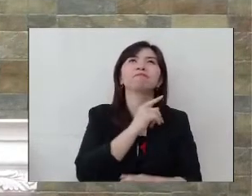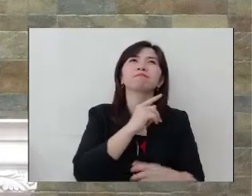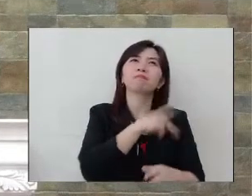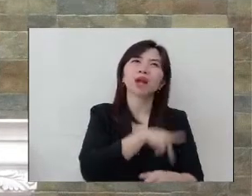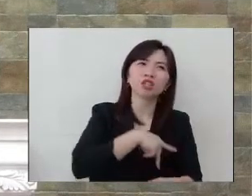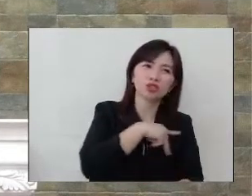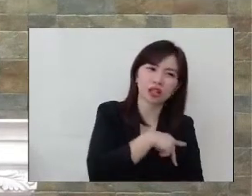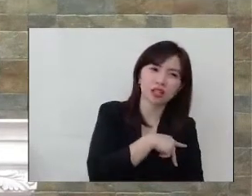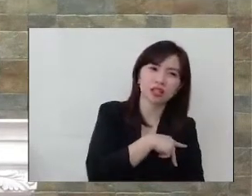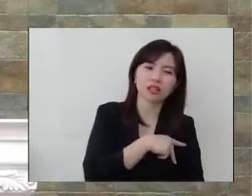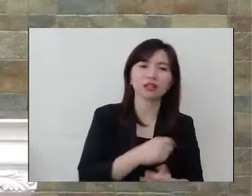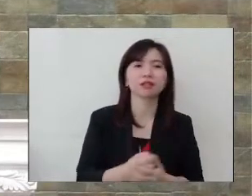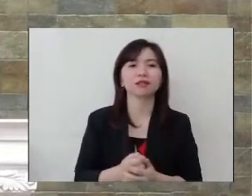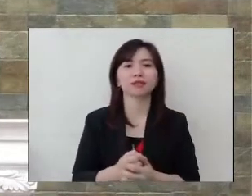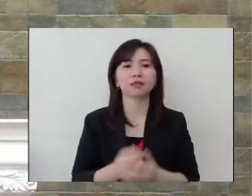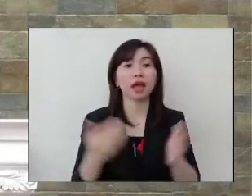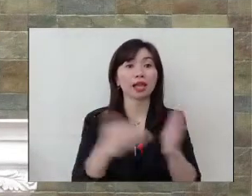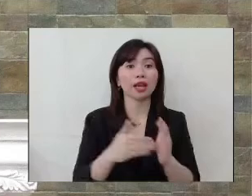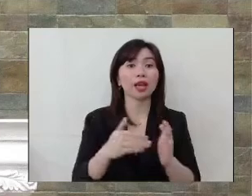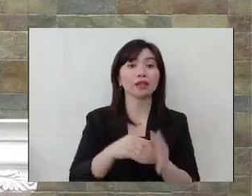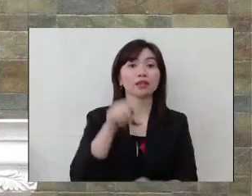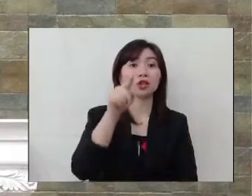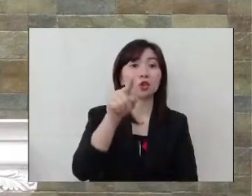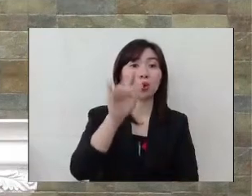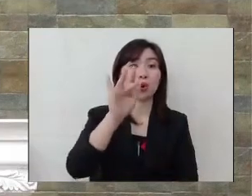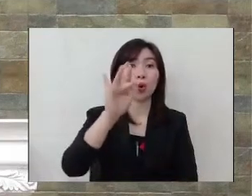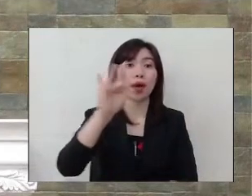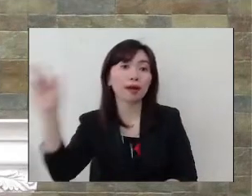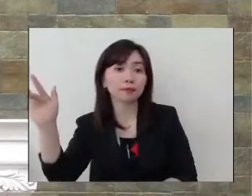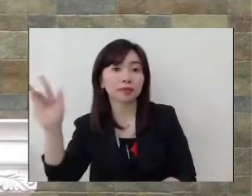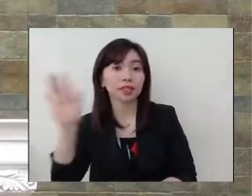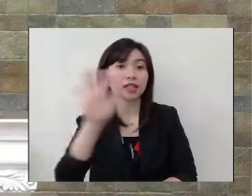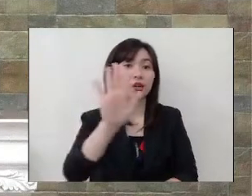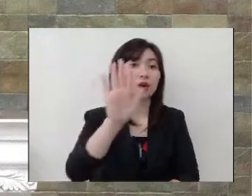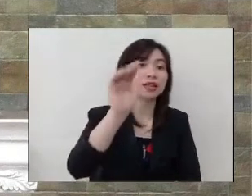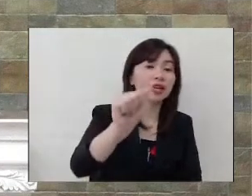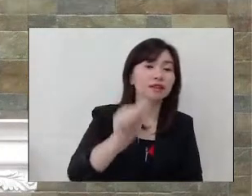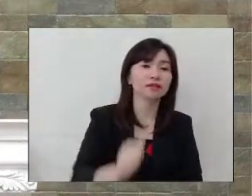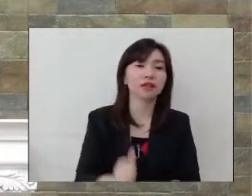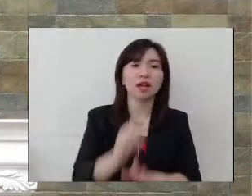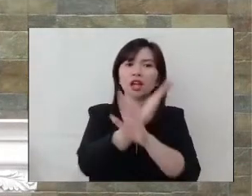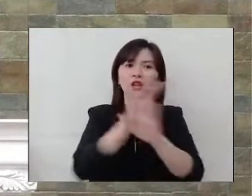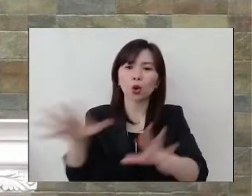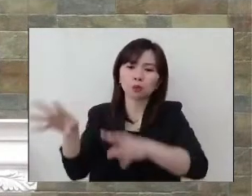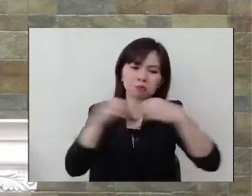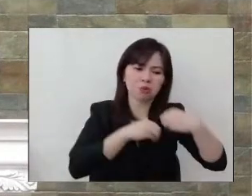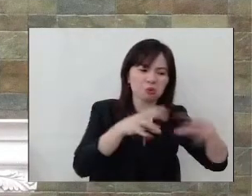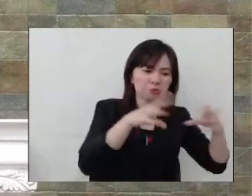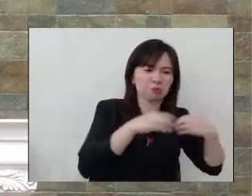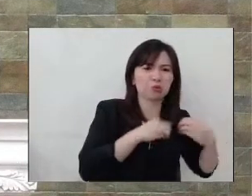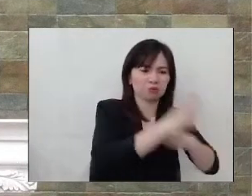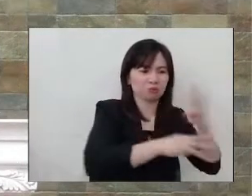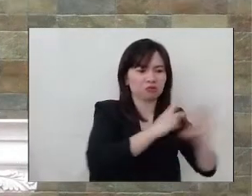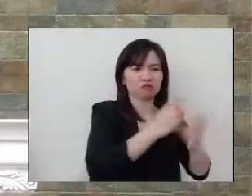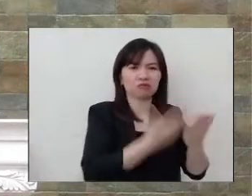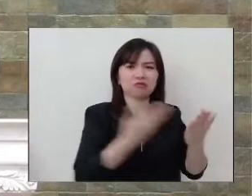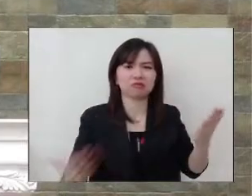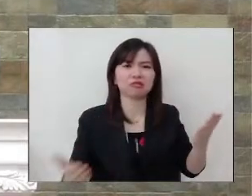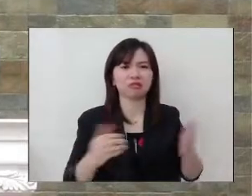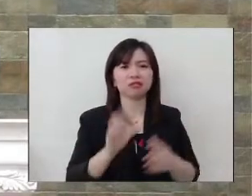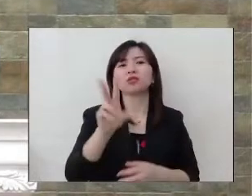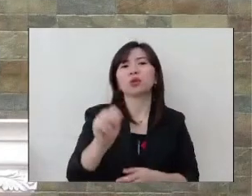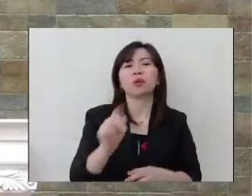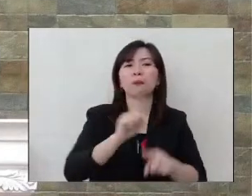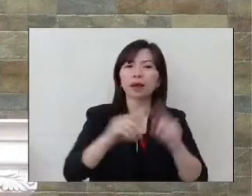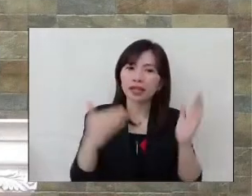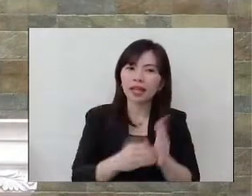Empty yourselves. Huwag kang maglagay ng reservation sa iyong puso at isipan. Empty yourself